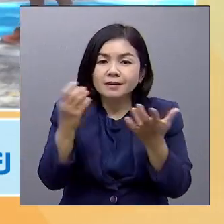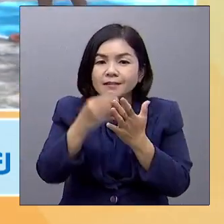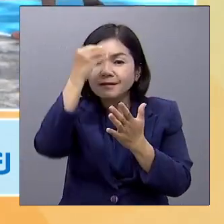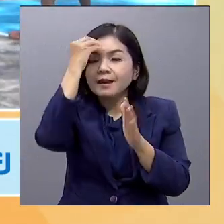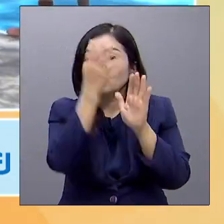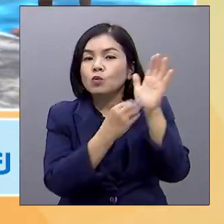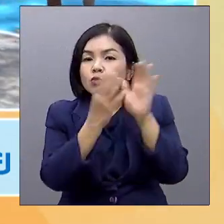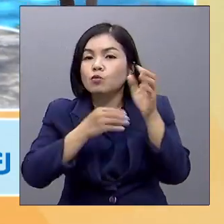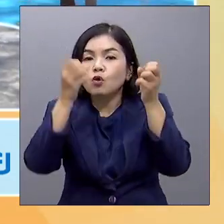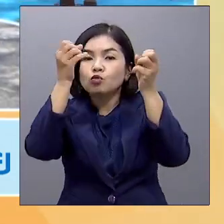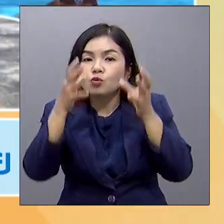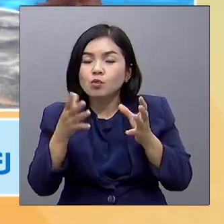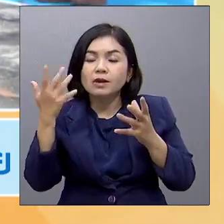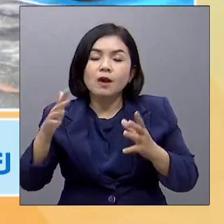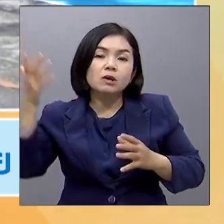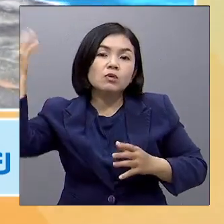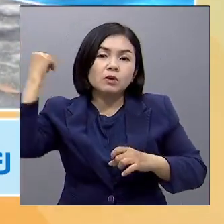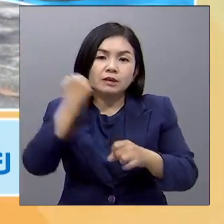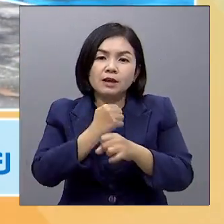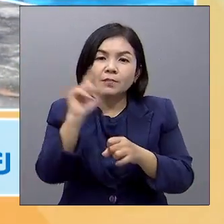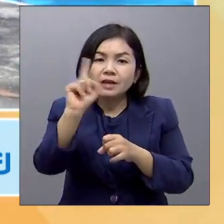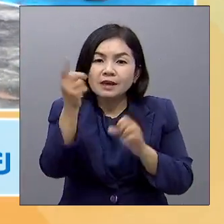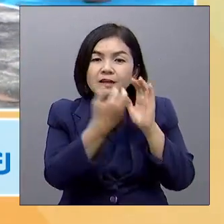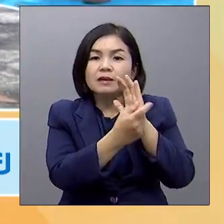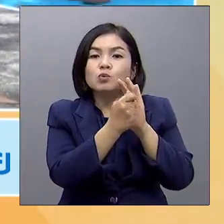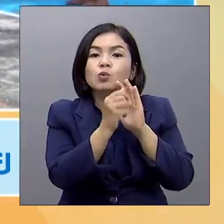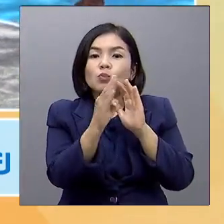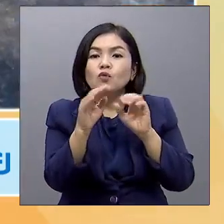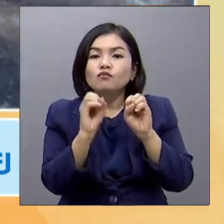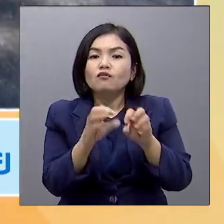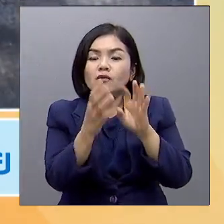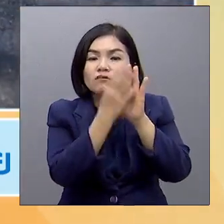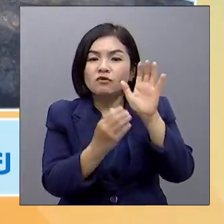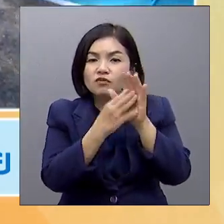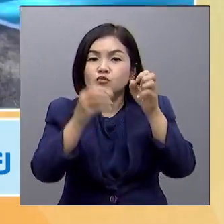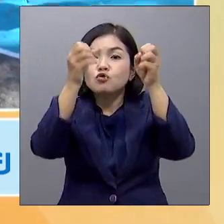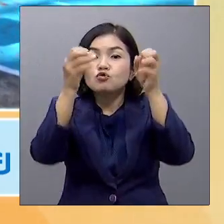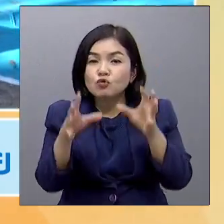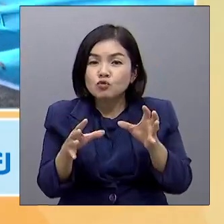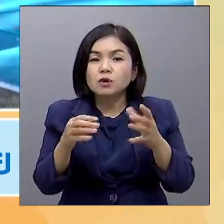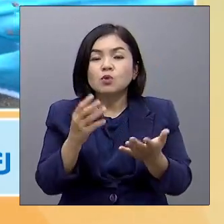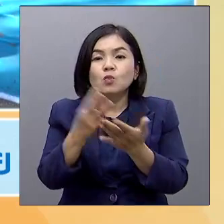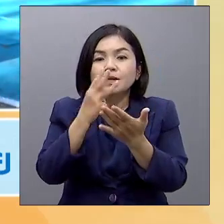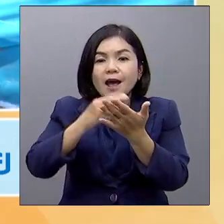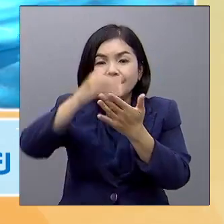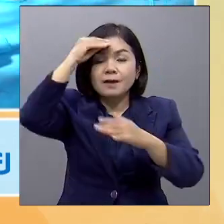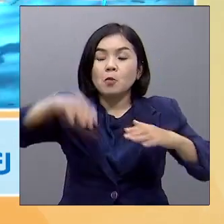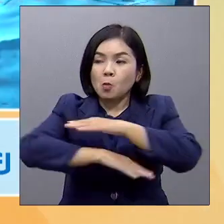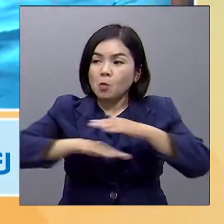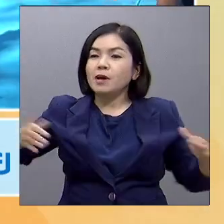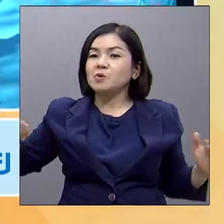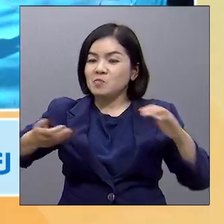ี่เราทำเมื่อที่แล้วเเราไปทำที่จัหวดอุบนราชธรรมีนะคะเป็นโครงการนำล่องซึ่งกได้รคามรมมอทดีมาก